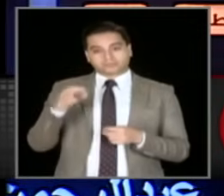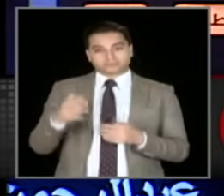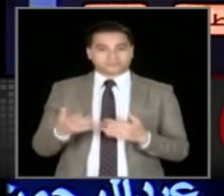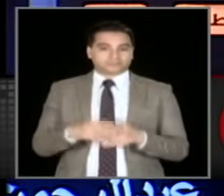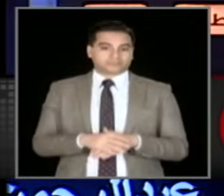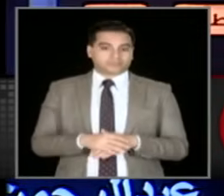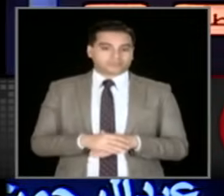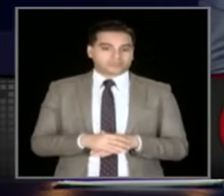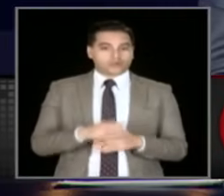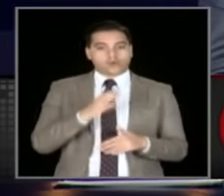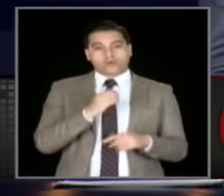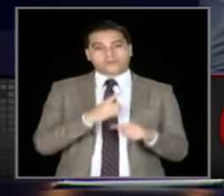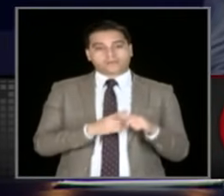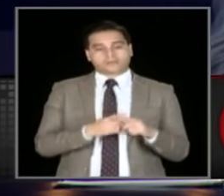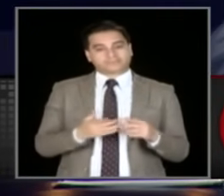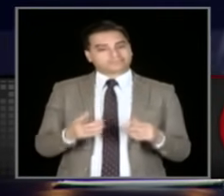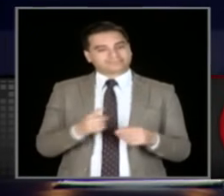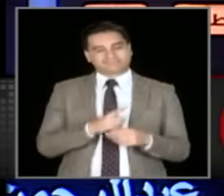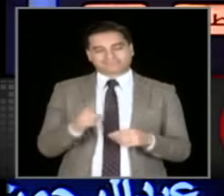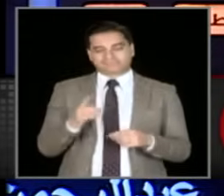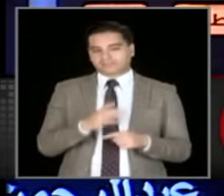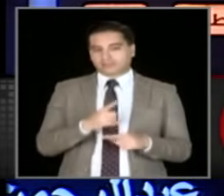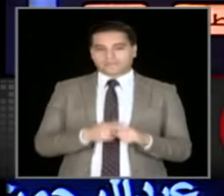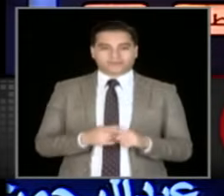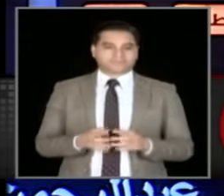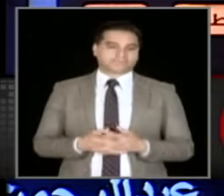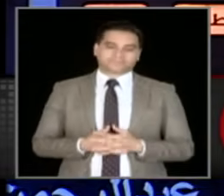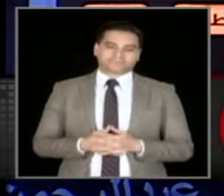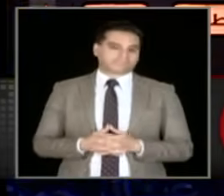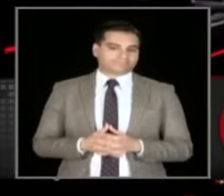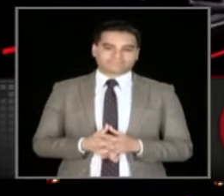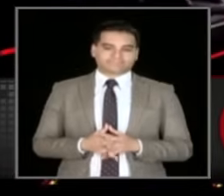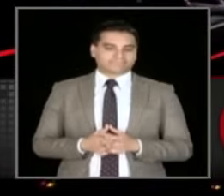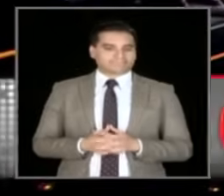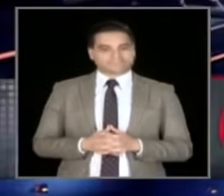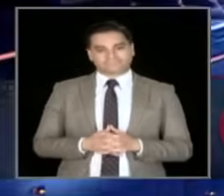دي او نيجاتيف. لا البدري إجابة خاطئة.